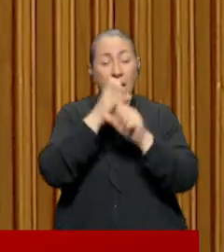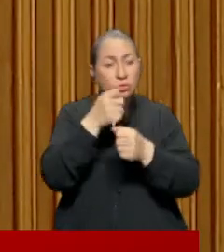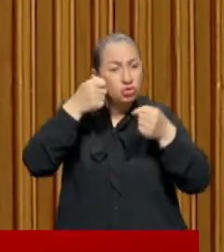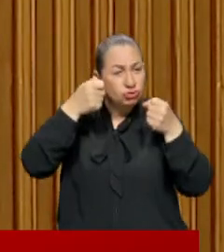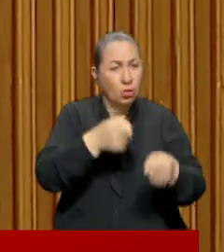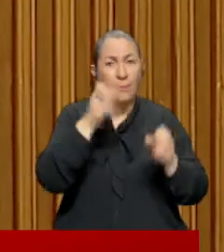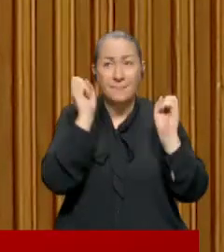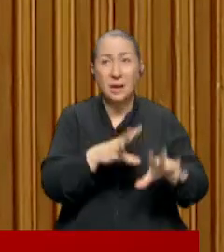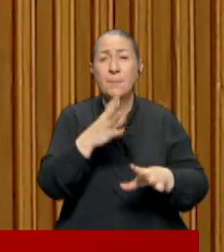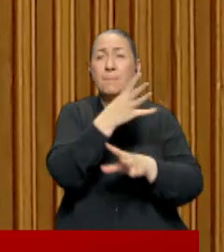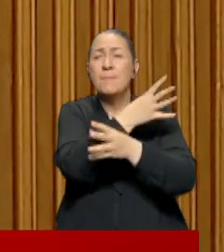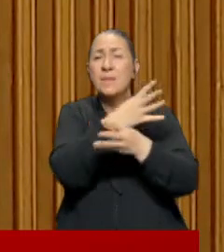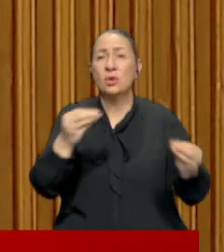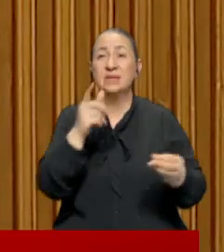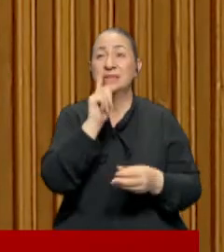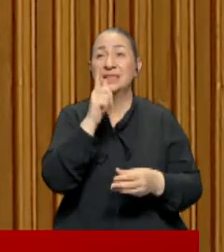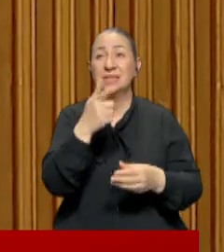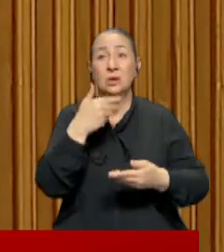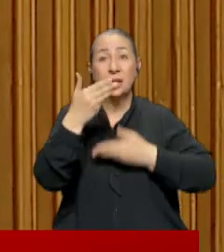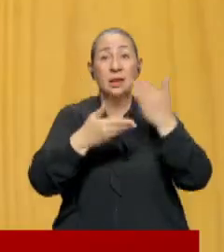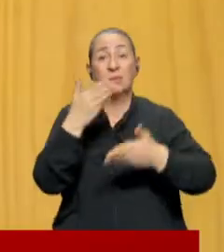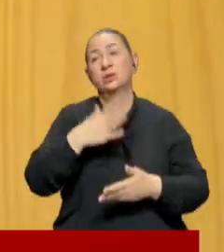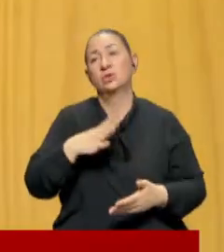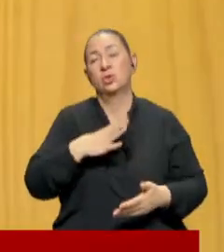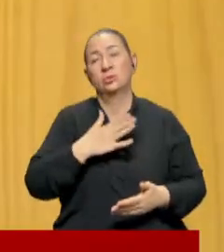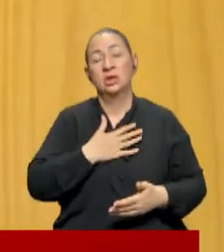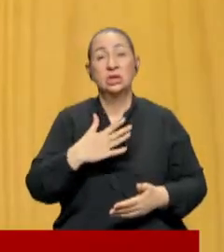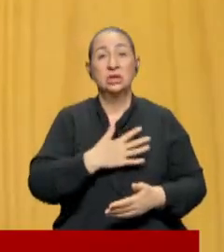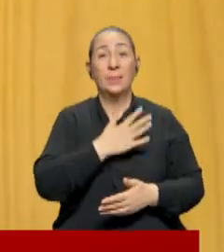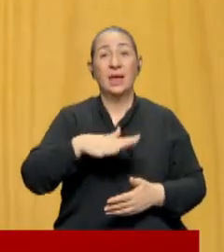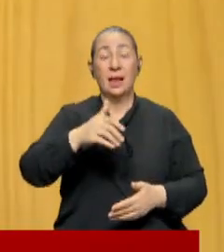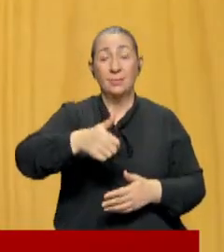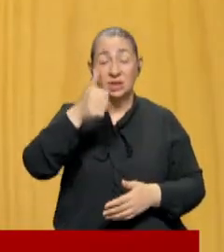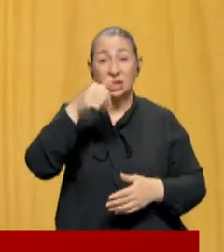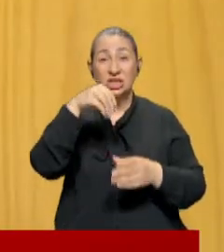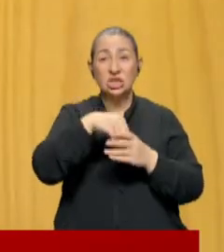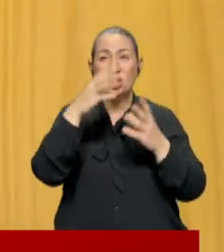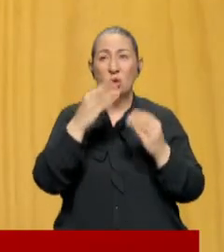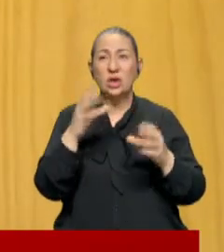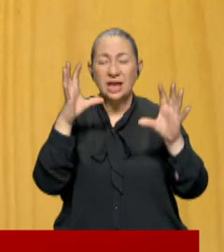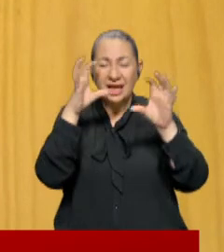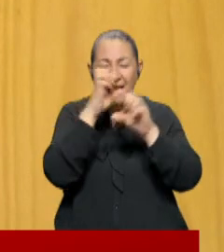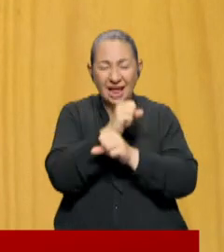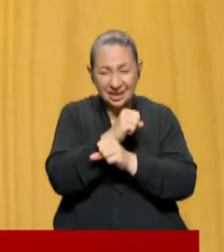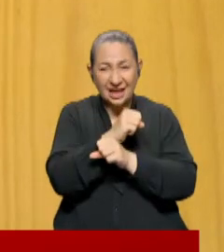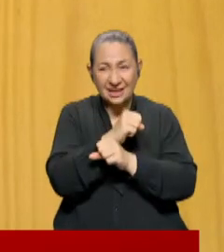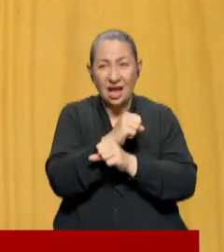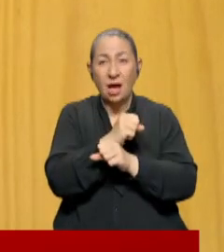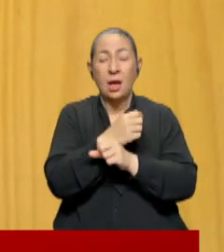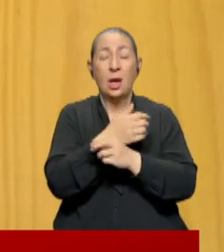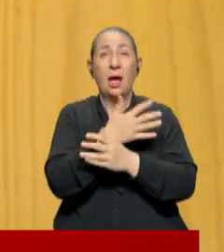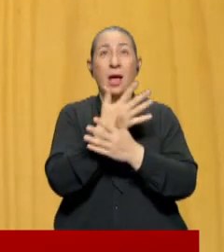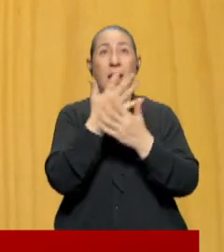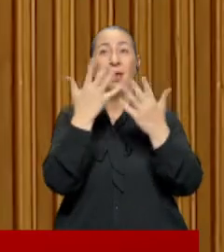mahkum edilen milyonların sesini dile getirmek istiyorum. CHP Genel Başkanı içinde bulunduğu karanlıktan